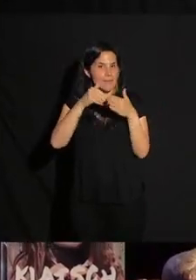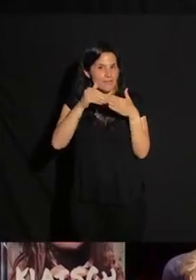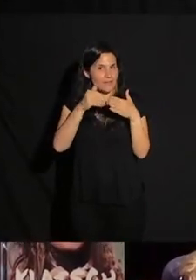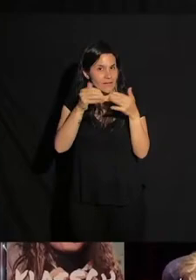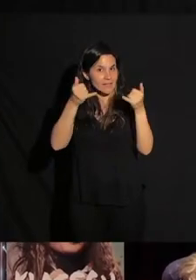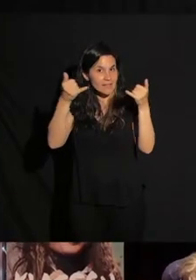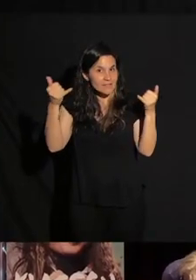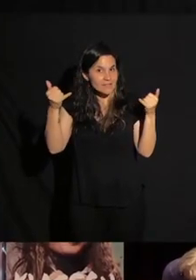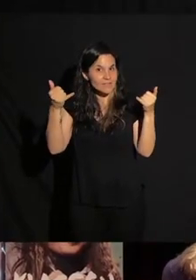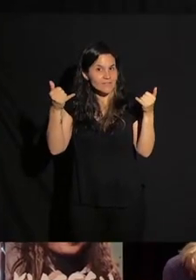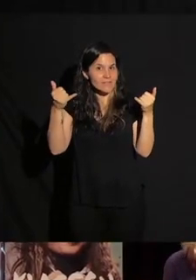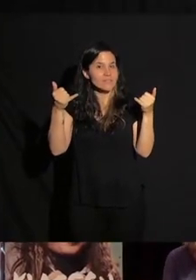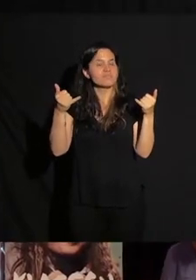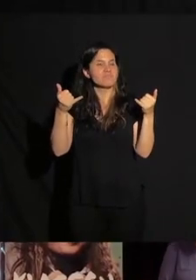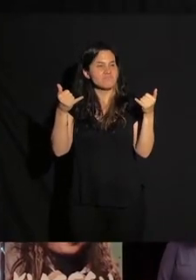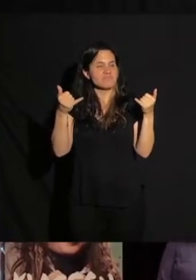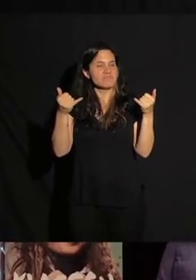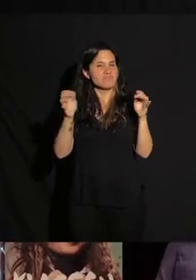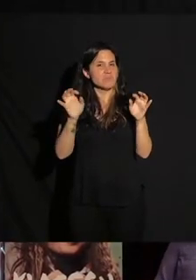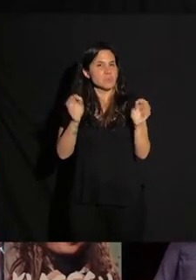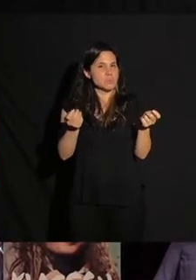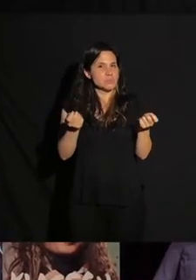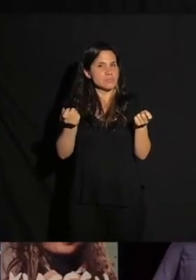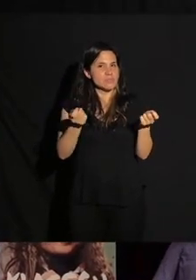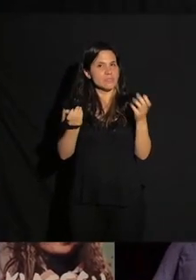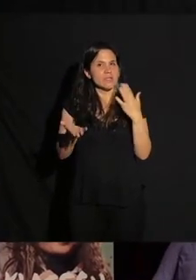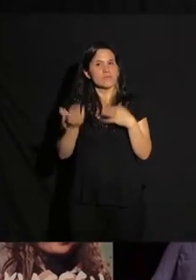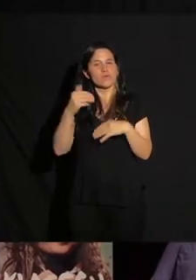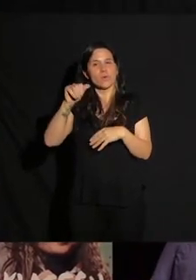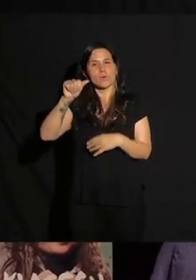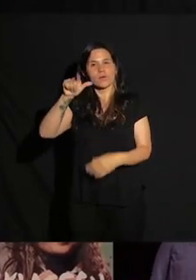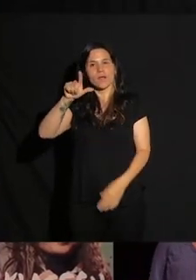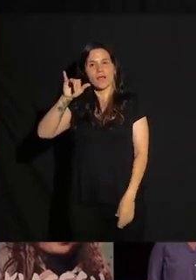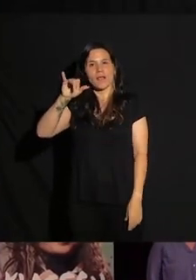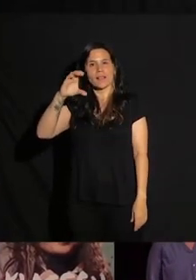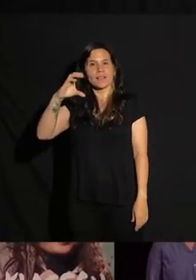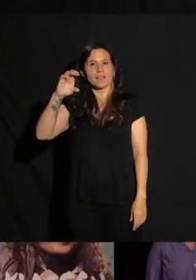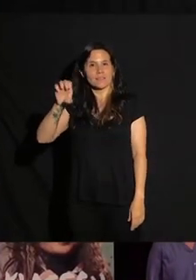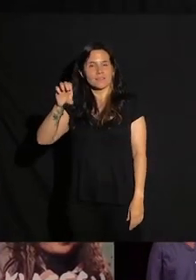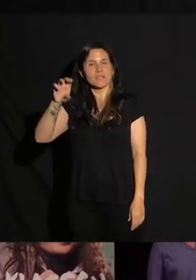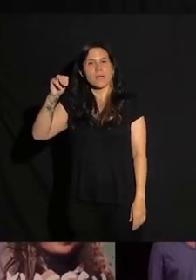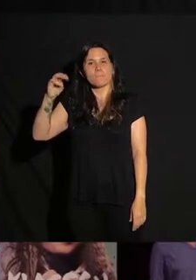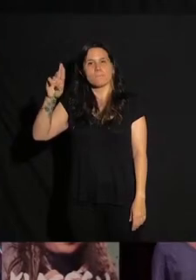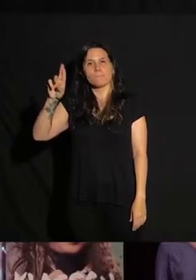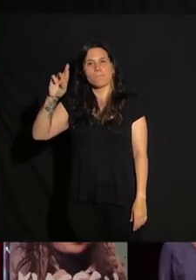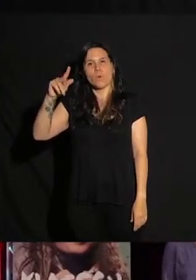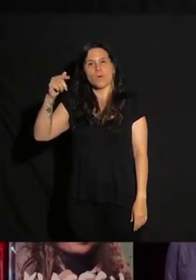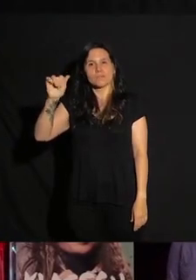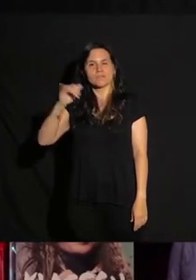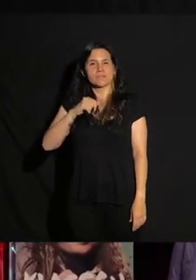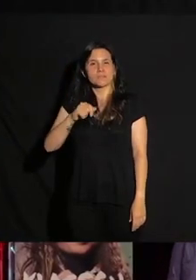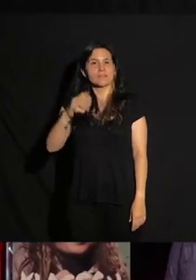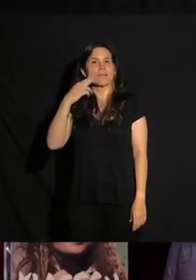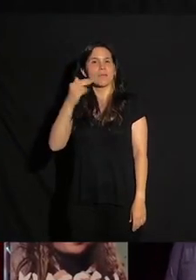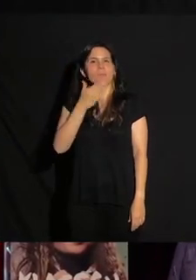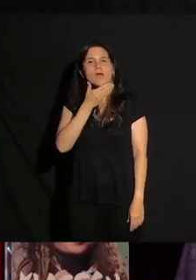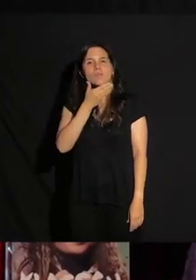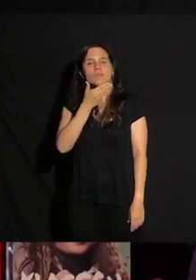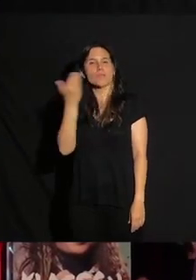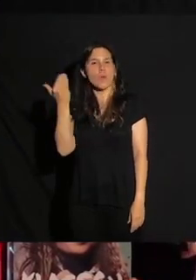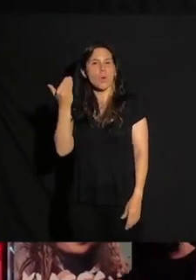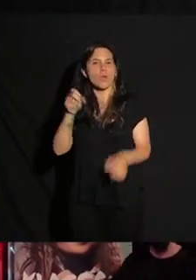einem wirklich groovigen Stück von Alice Merton, No Roots heißt das. Und dazu nehmen wir die Hände in die